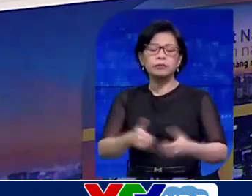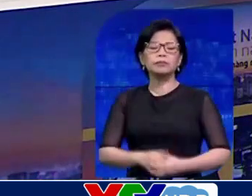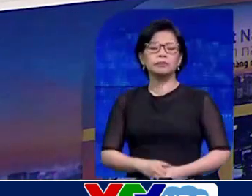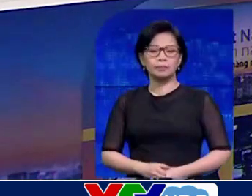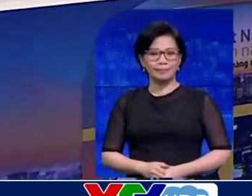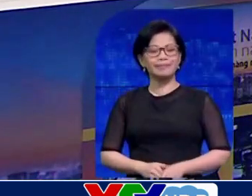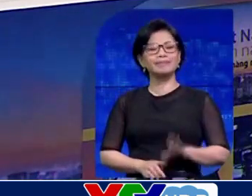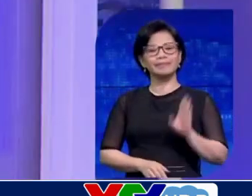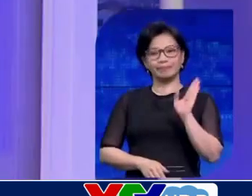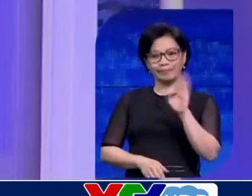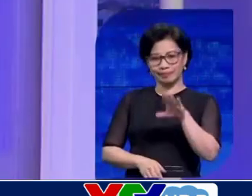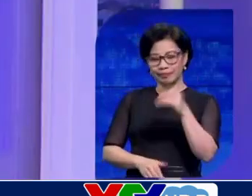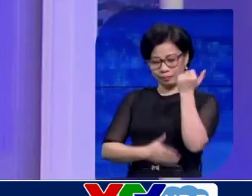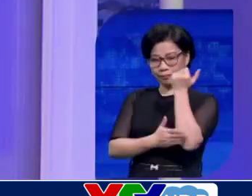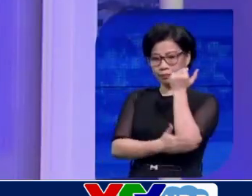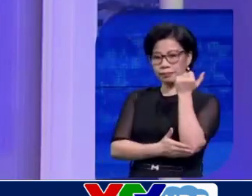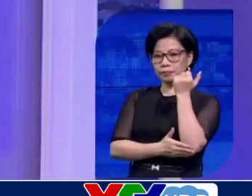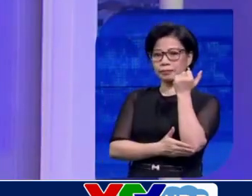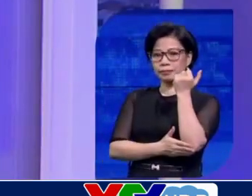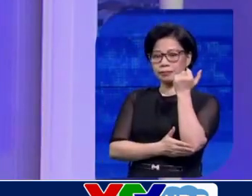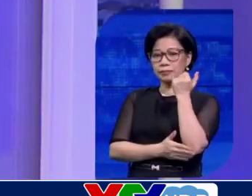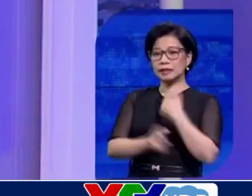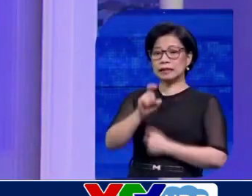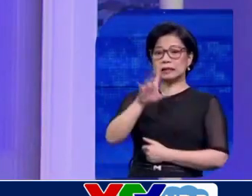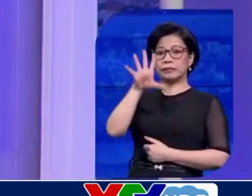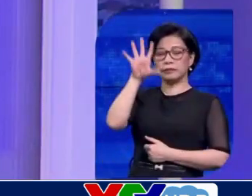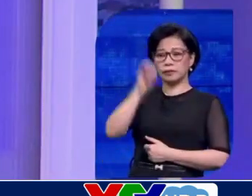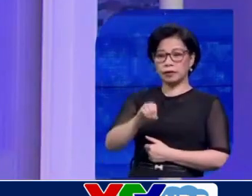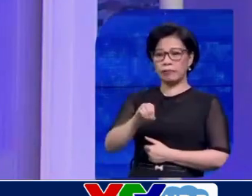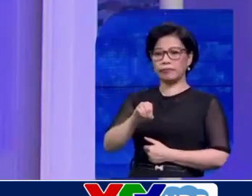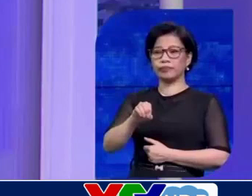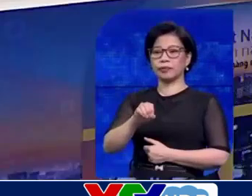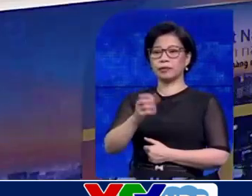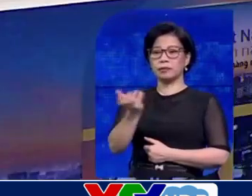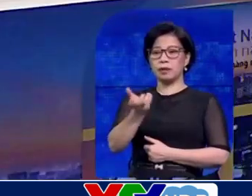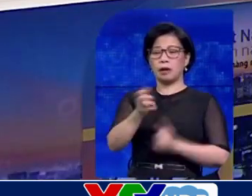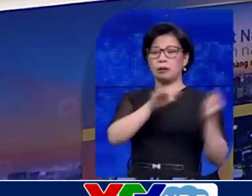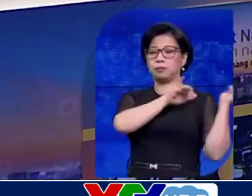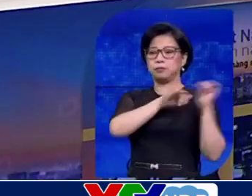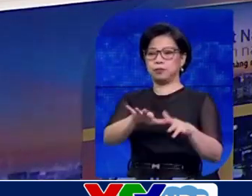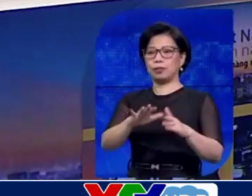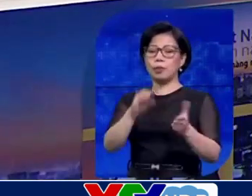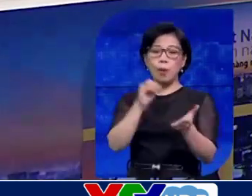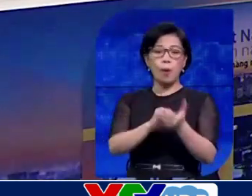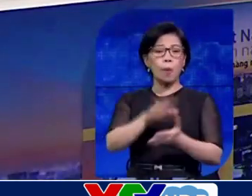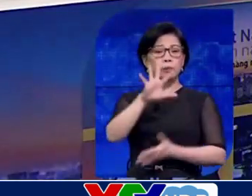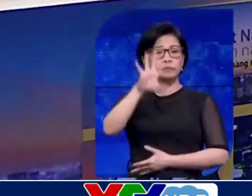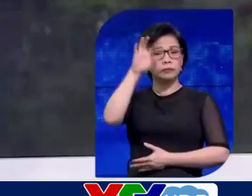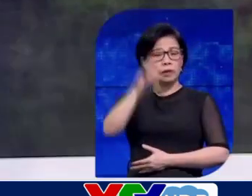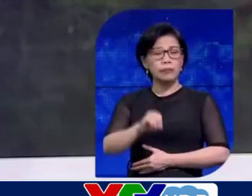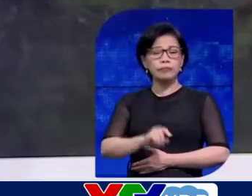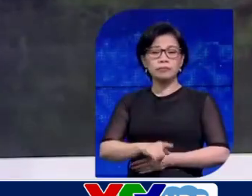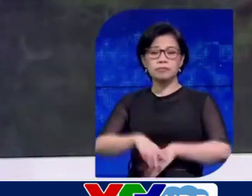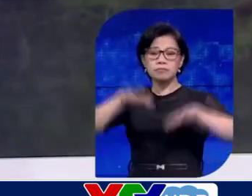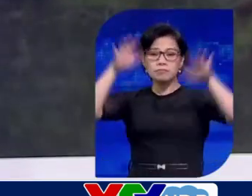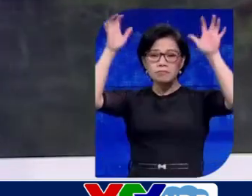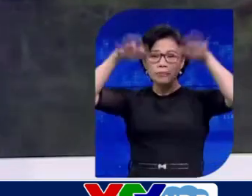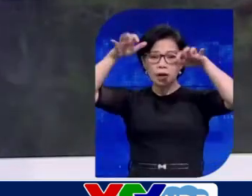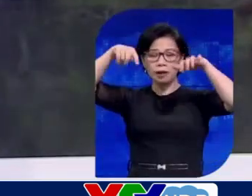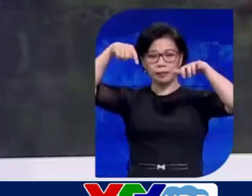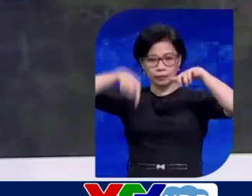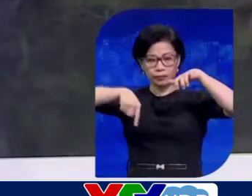Long thì có tới 95% nguồn nước là từ bên ngoài lãnh thổ đưa về, chỉ có 5% là từ lượng mưa tại chỗ. Vì vậy,